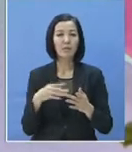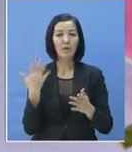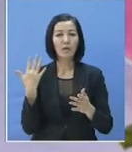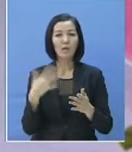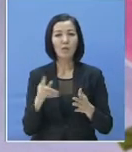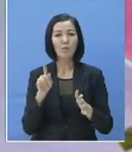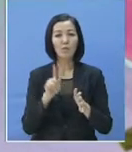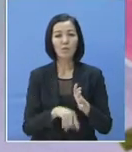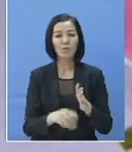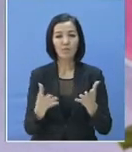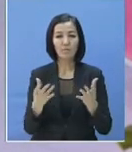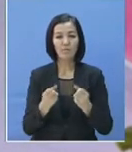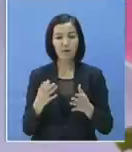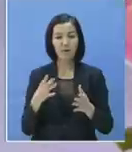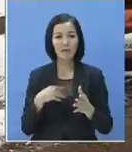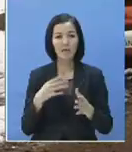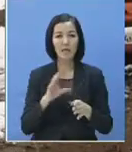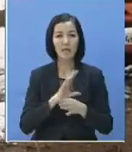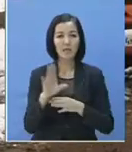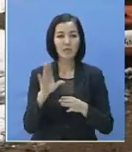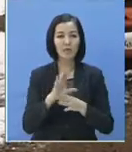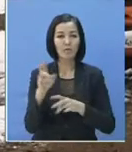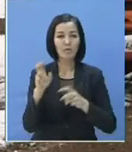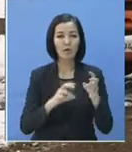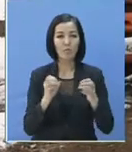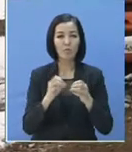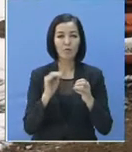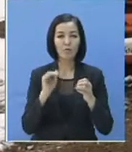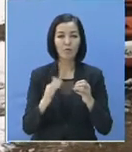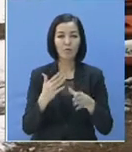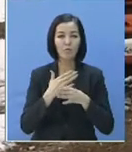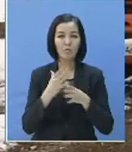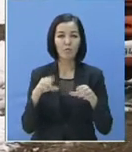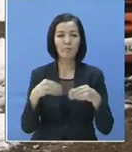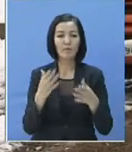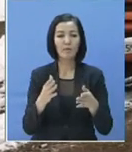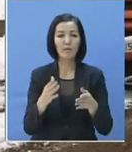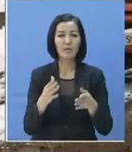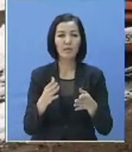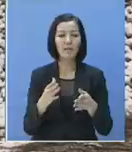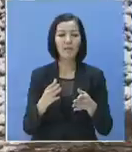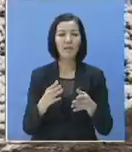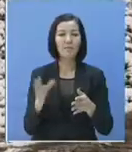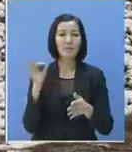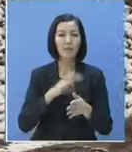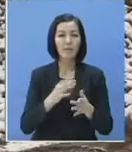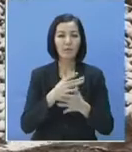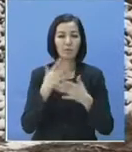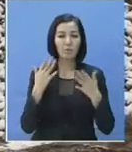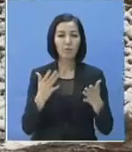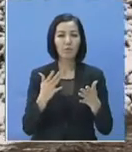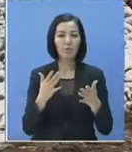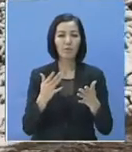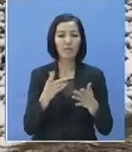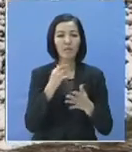жеңілдікпен беріледі. Зауытқа өткен әр тоннаға 10 мың теңге субсидия және бар. Қысқасы, ерінбегендер пайдаға кенеледі. Өкінішке